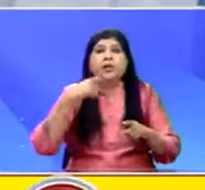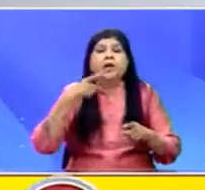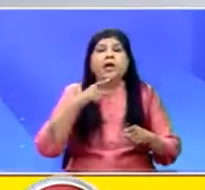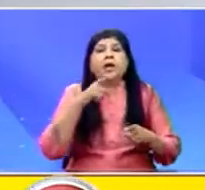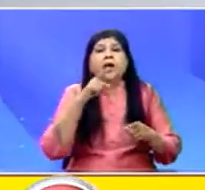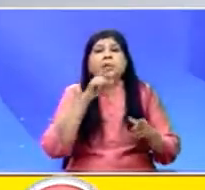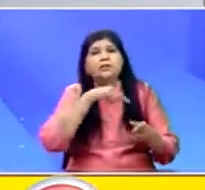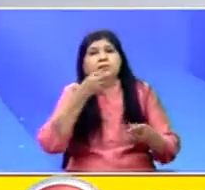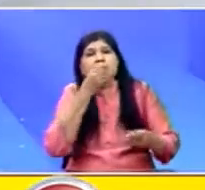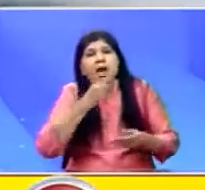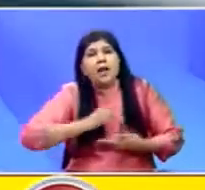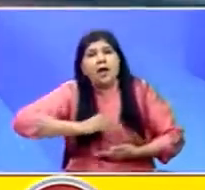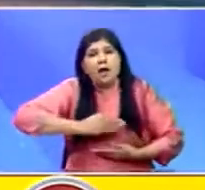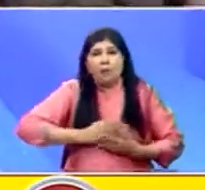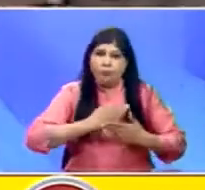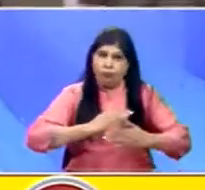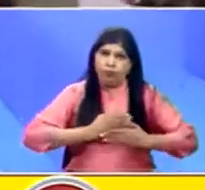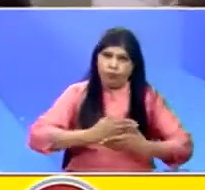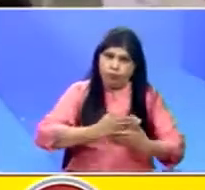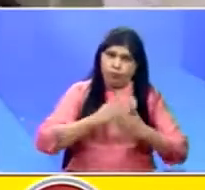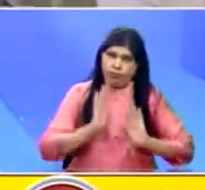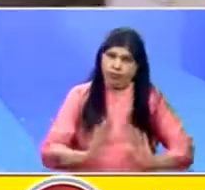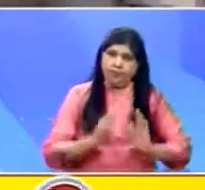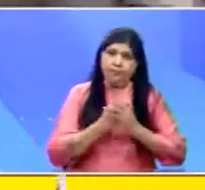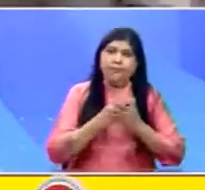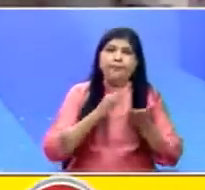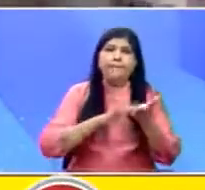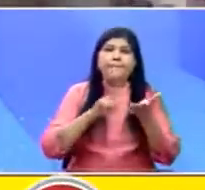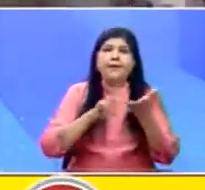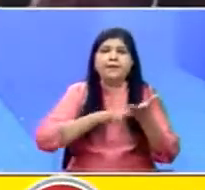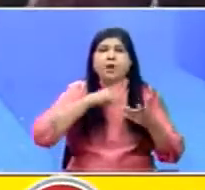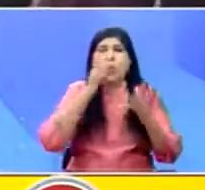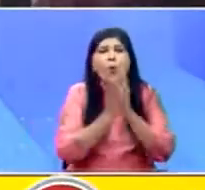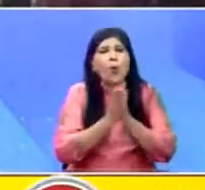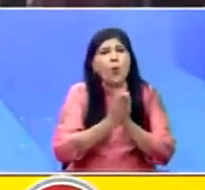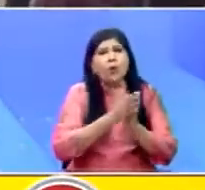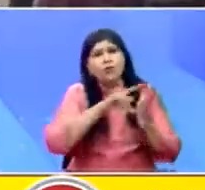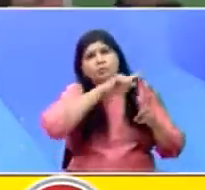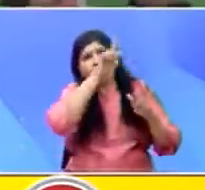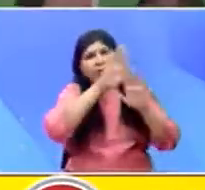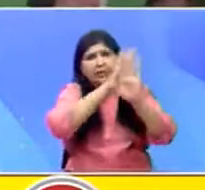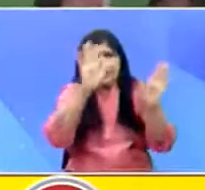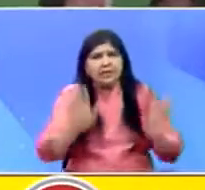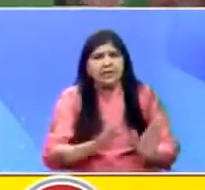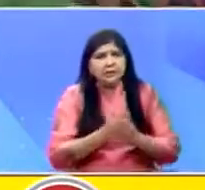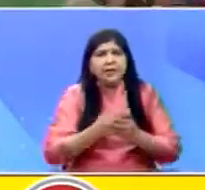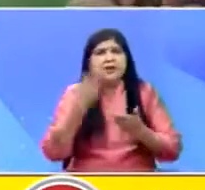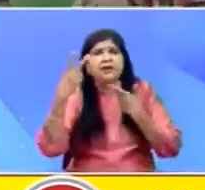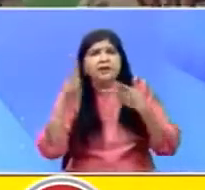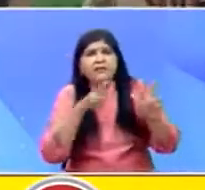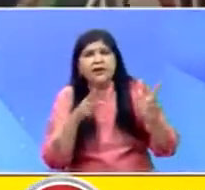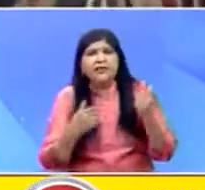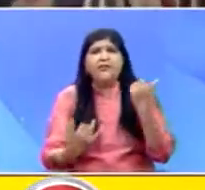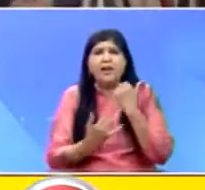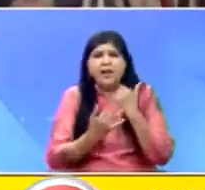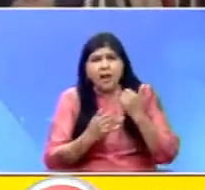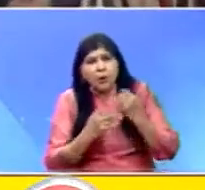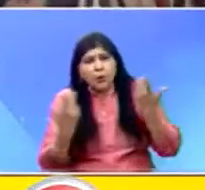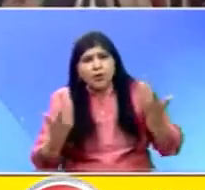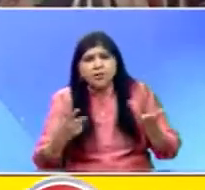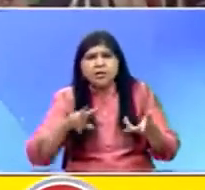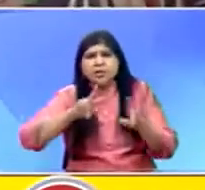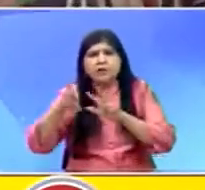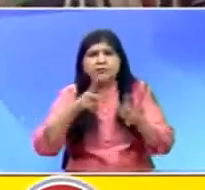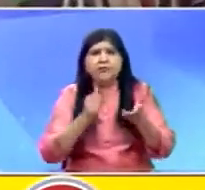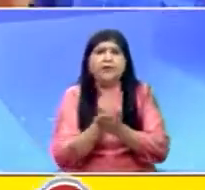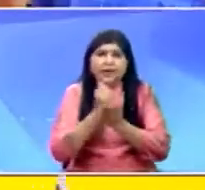मनाते हैं। कुपोषण के खिलाफ पूरे देश में अनेक क्रिएटिव और डाइवर्स एफर्ट्स किए